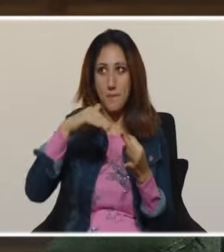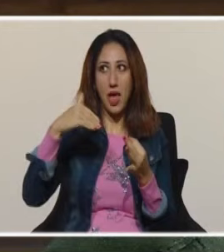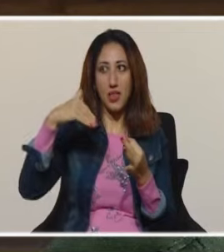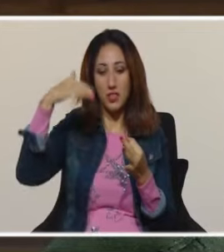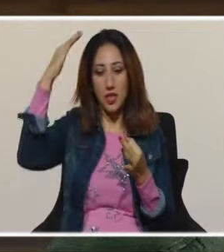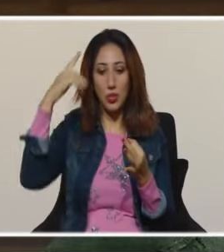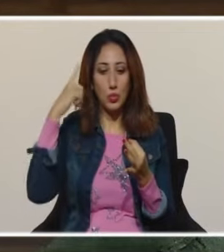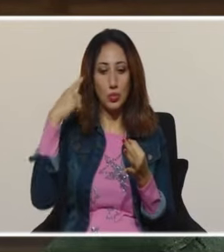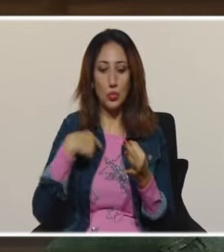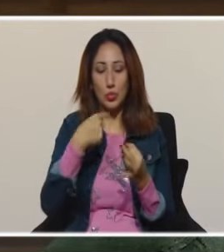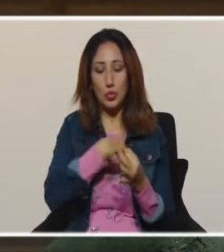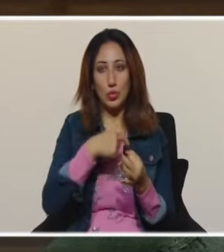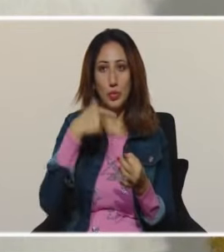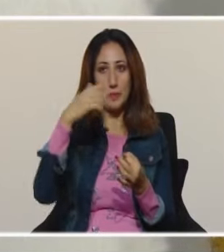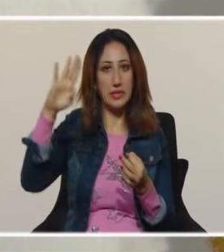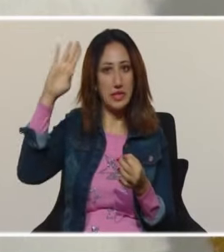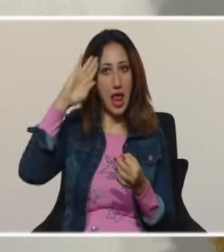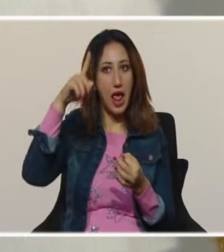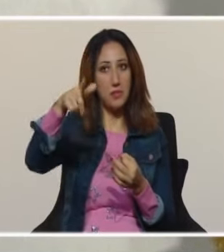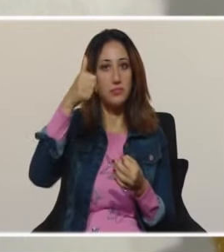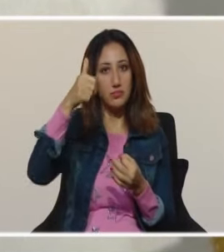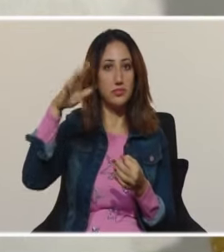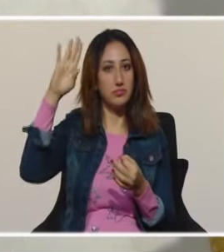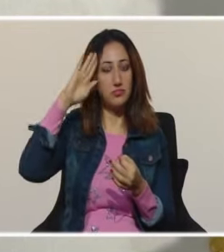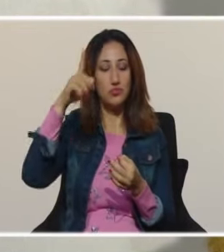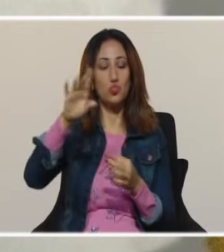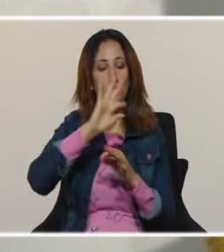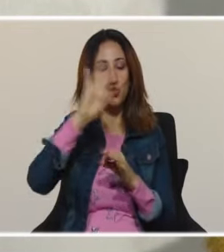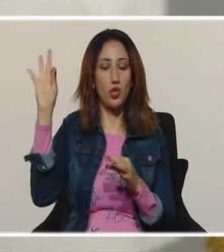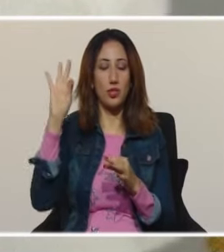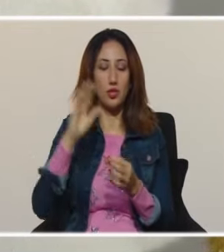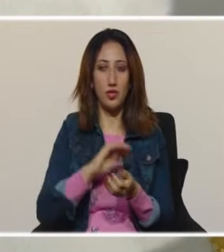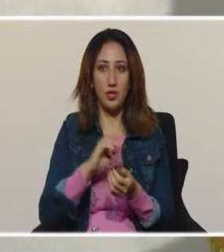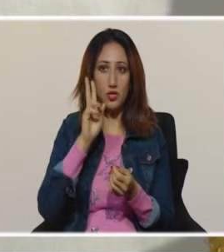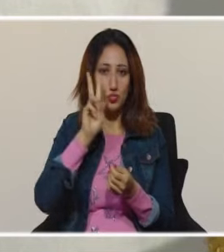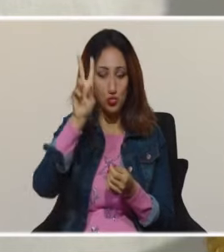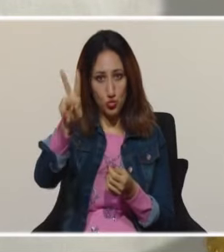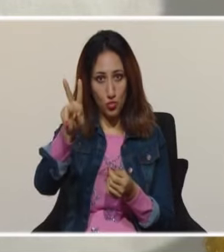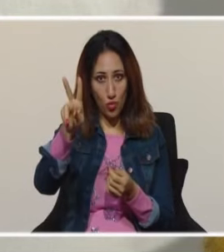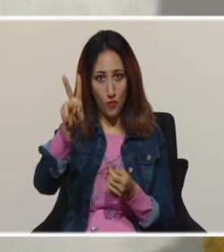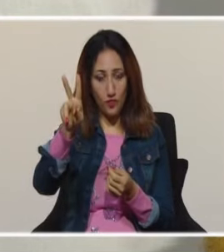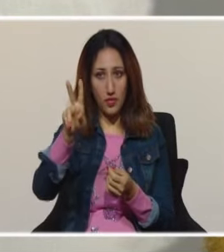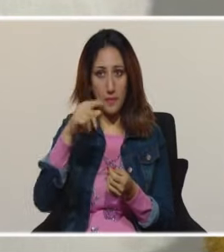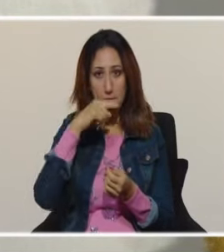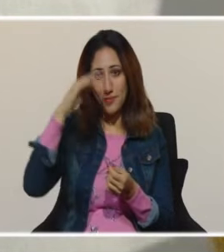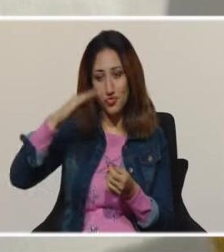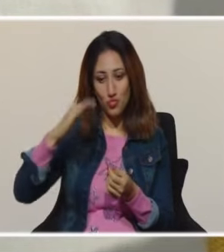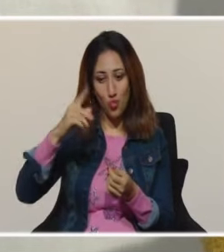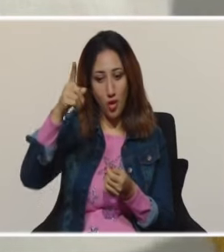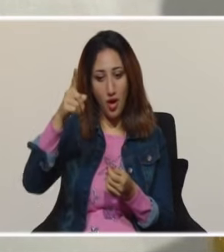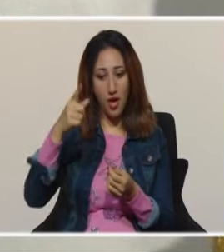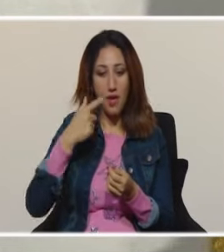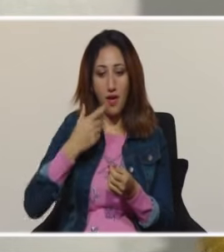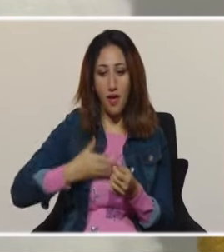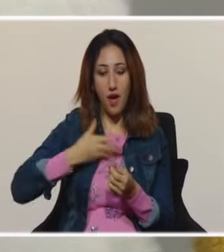دي أنا أعمل لها تعظيم سلام، وكلنا نعمل لها تعظيم سلام، وأتمنى إن كل واحد يشوفنا يشوف إزاي بنت صغيرة عندها 11